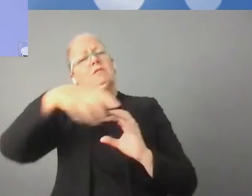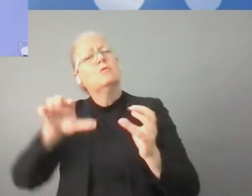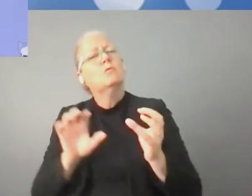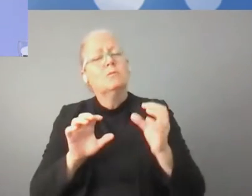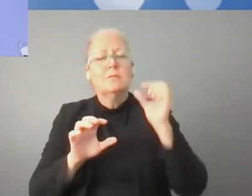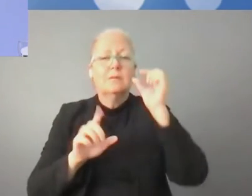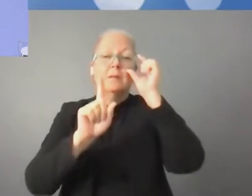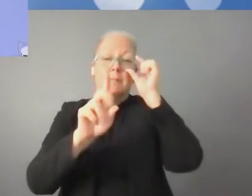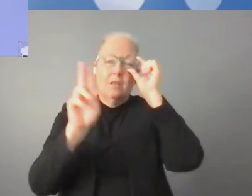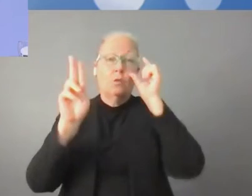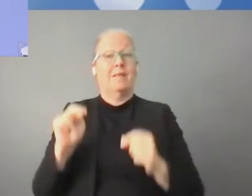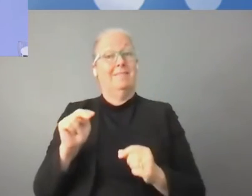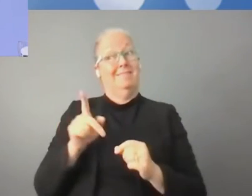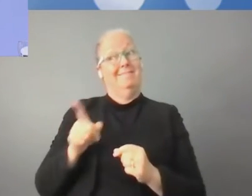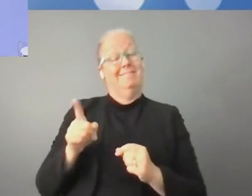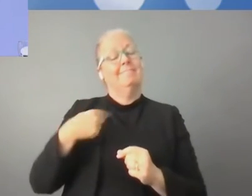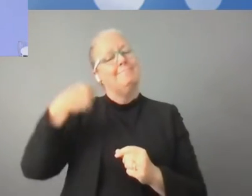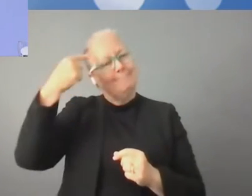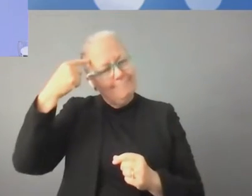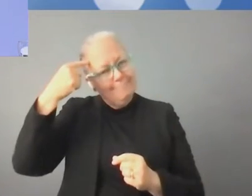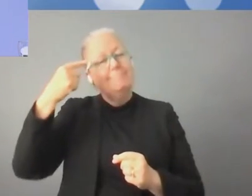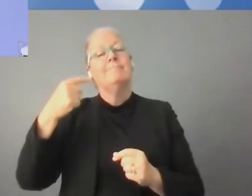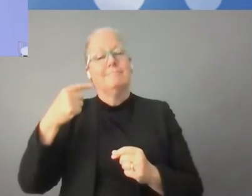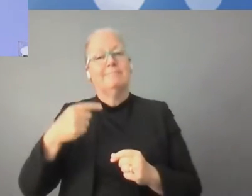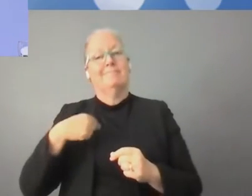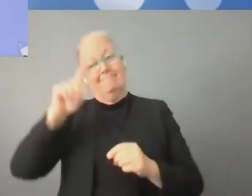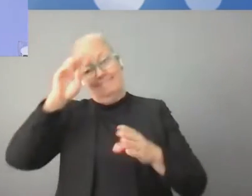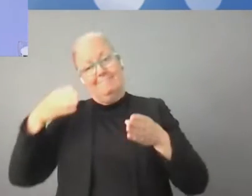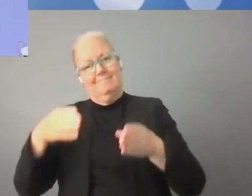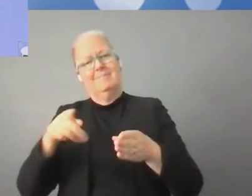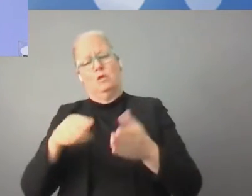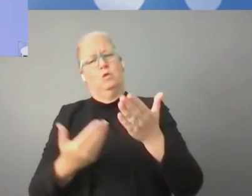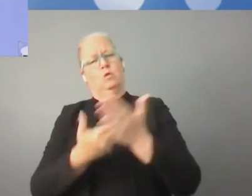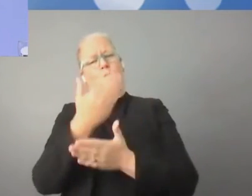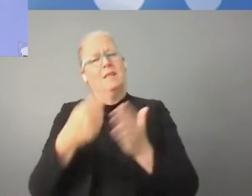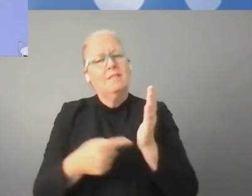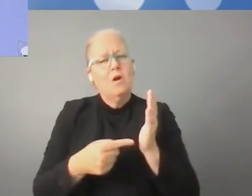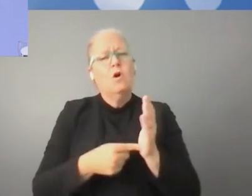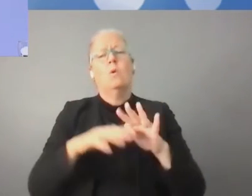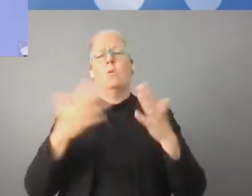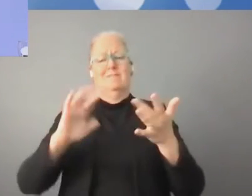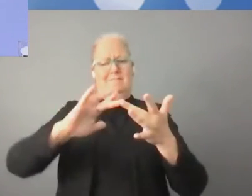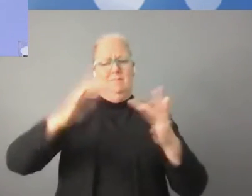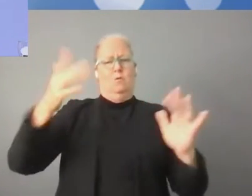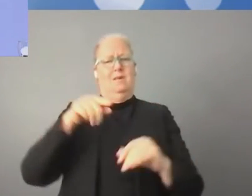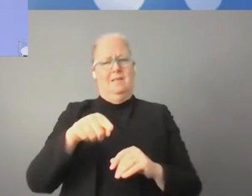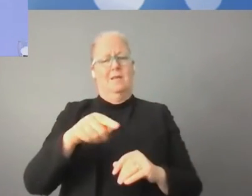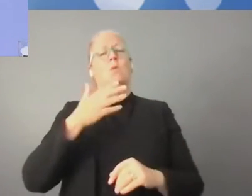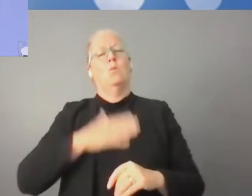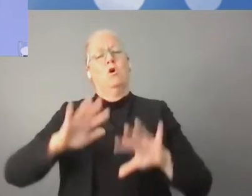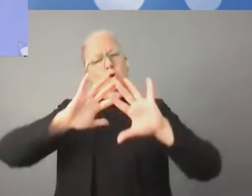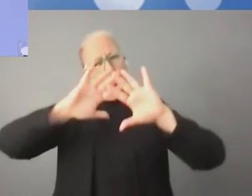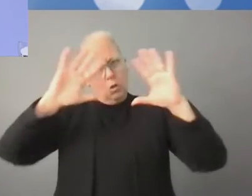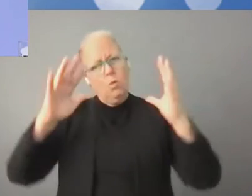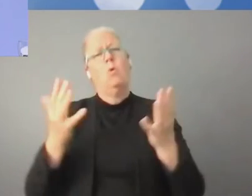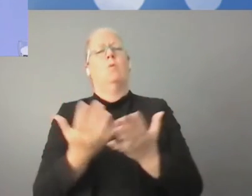на региональном уровне. Но в рамках Организации Объединенных Наций мы думаем, что новые